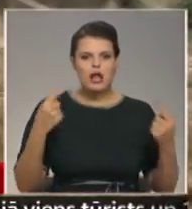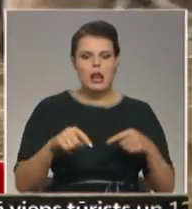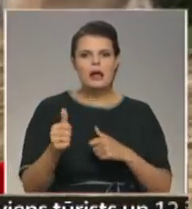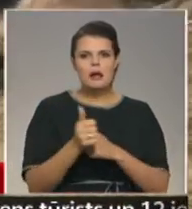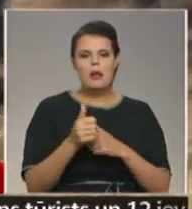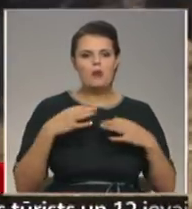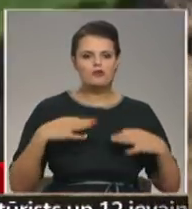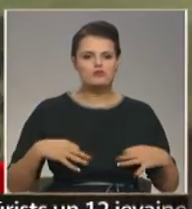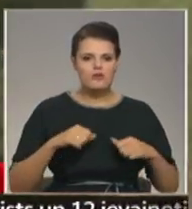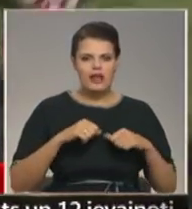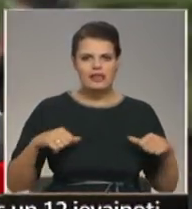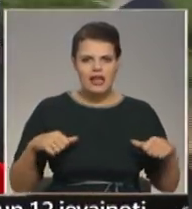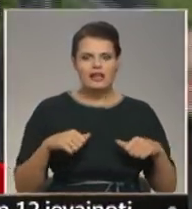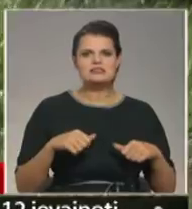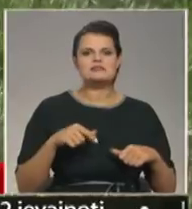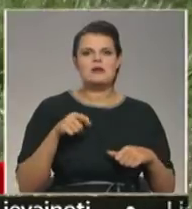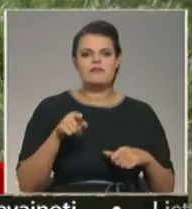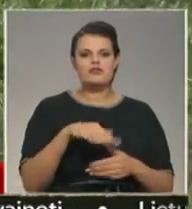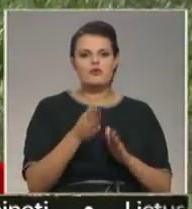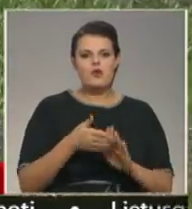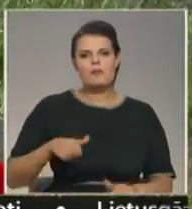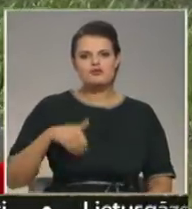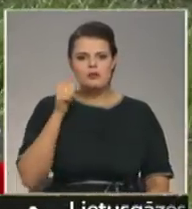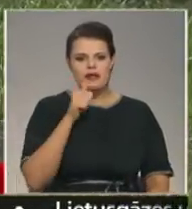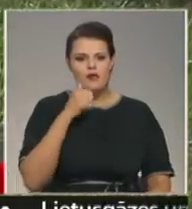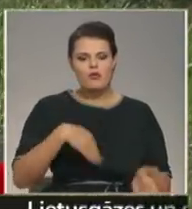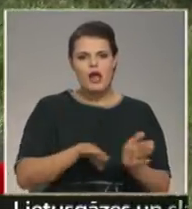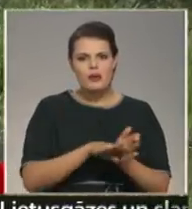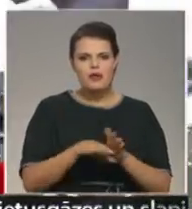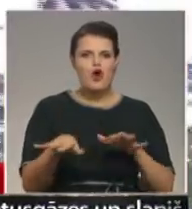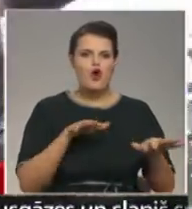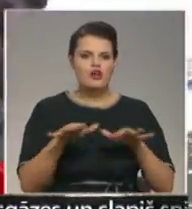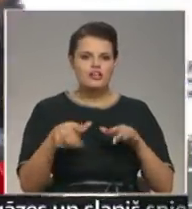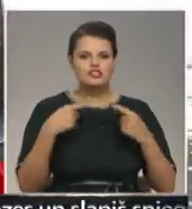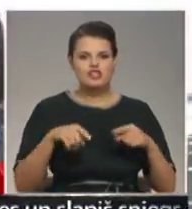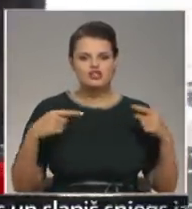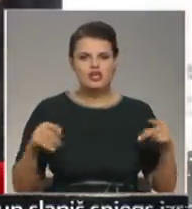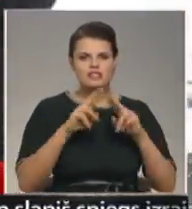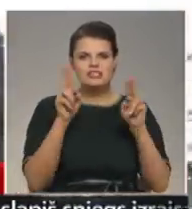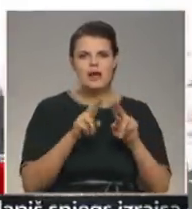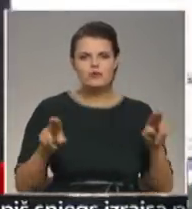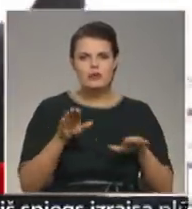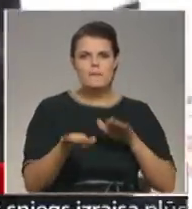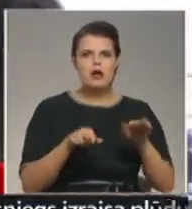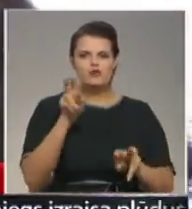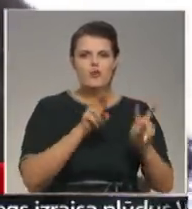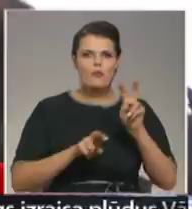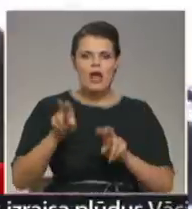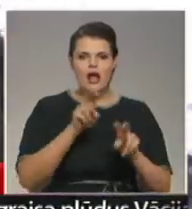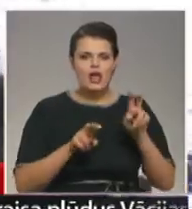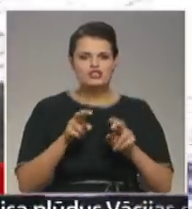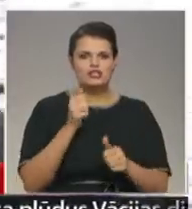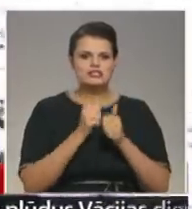blakus profesionāliem dienestam, kinologi kopā ar suņiem regulāri piedalās un organizē dažādas starptautiskas pēdu meklēšanas un